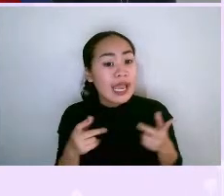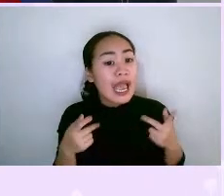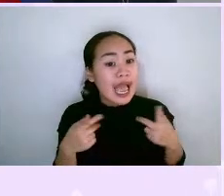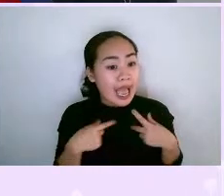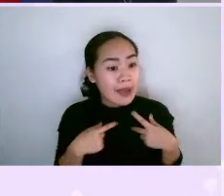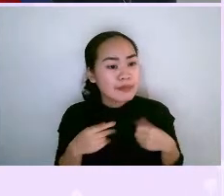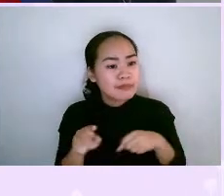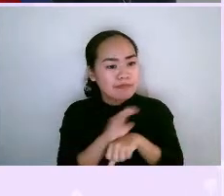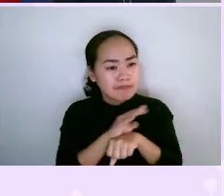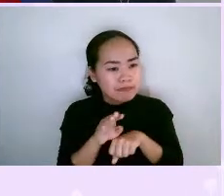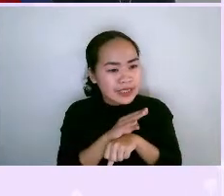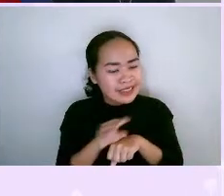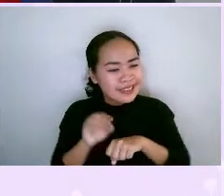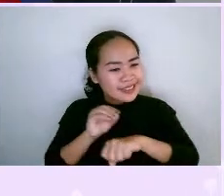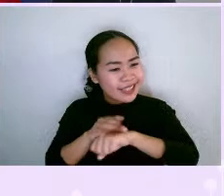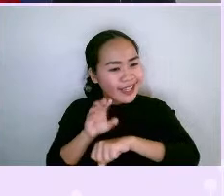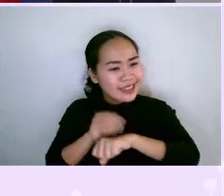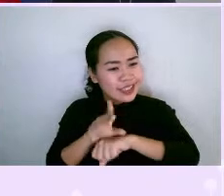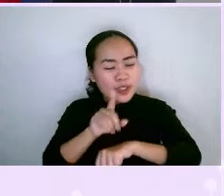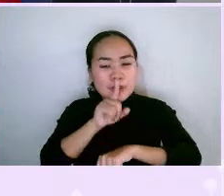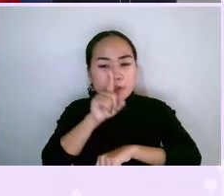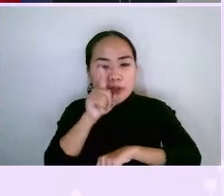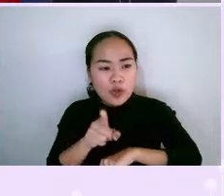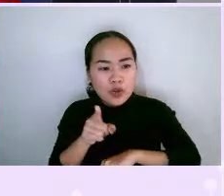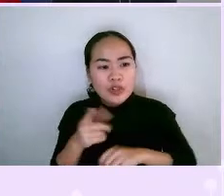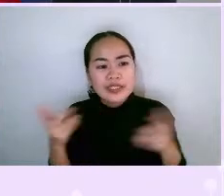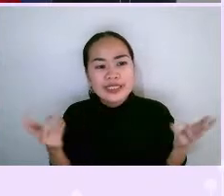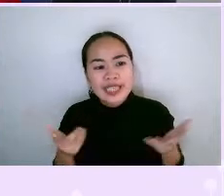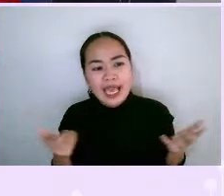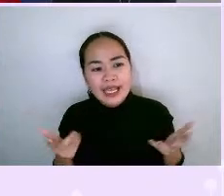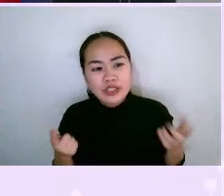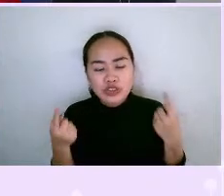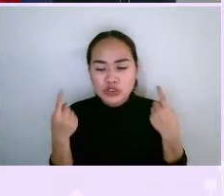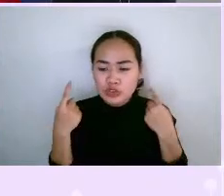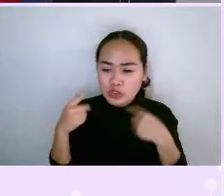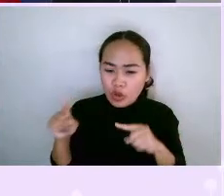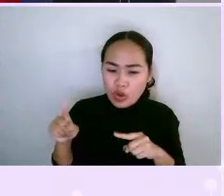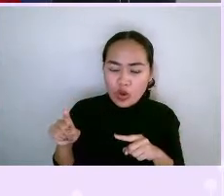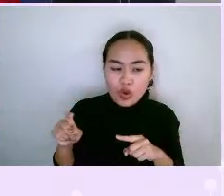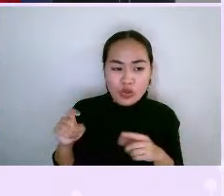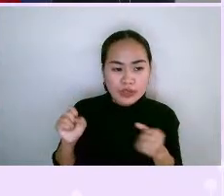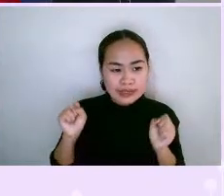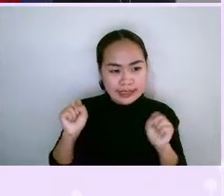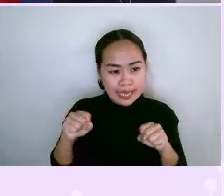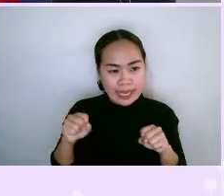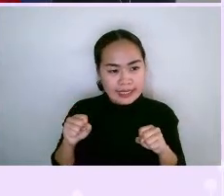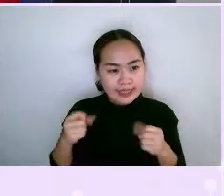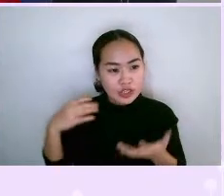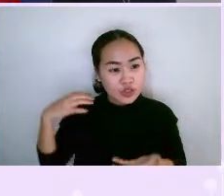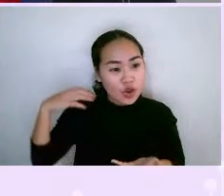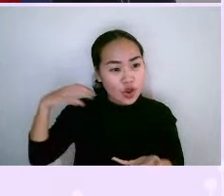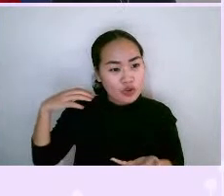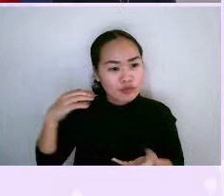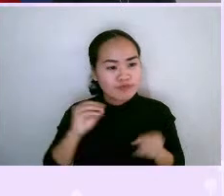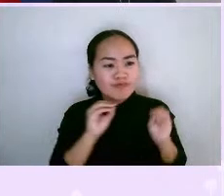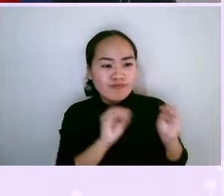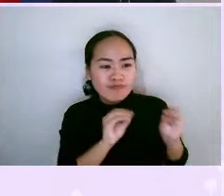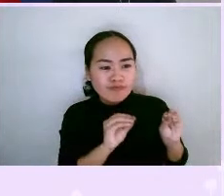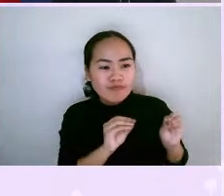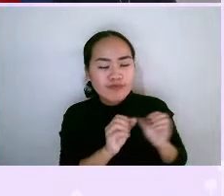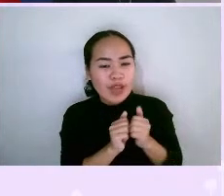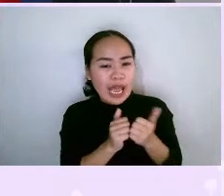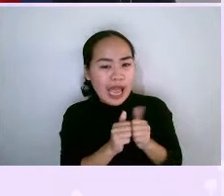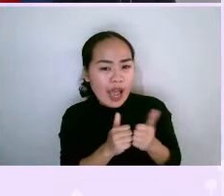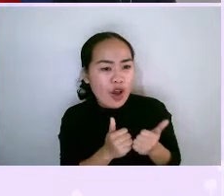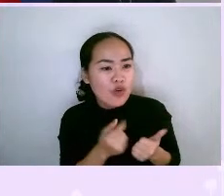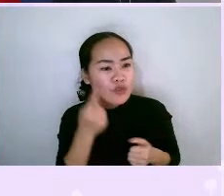counselor na kung saan pupuntahan niyo po sila at sila ay pwede ninyong maging coach or mentor. Tuturuan din po kayo